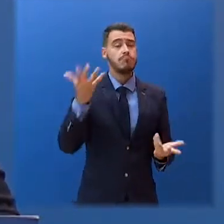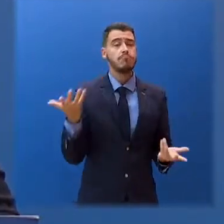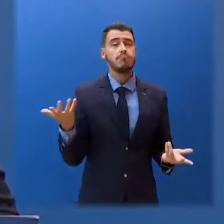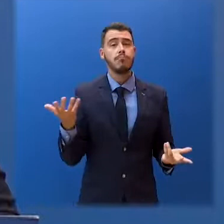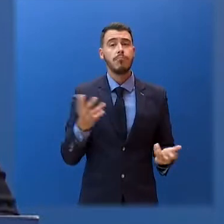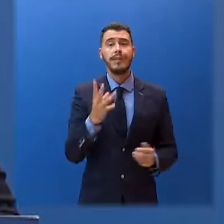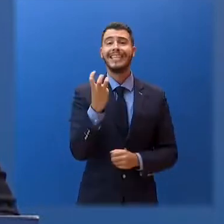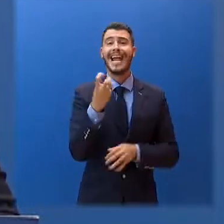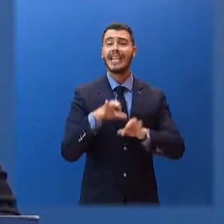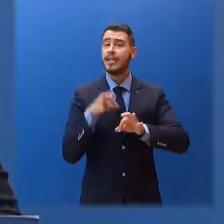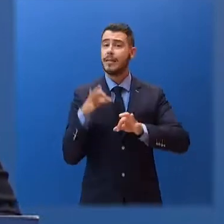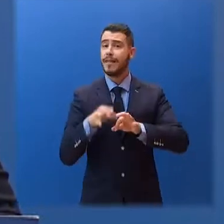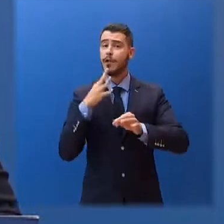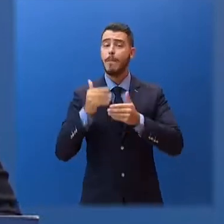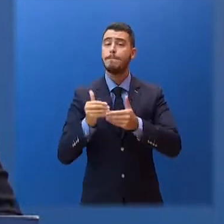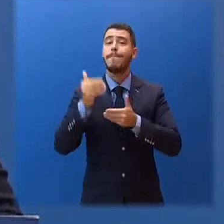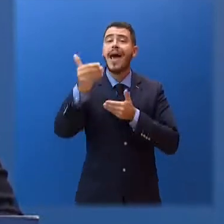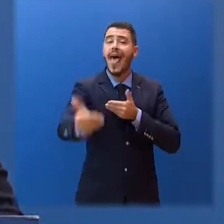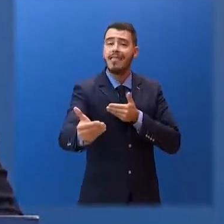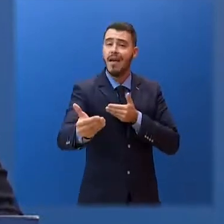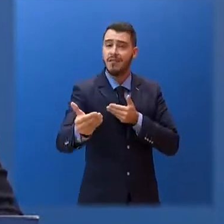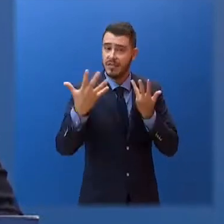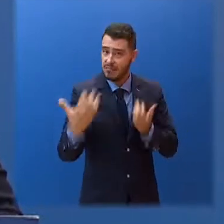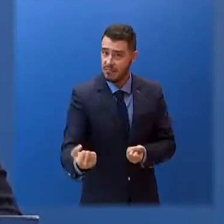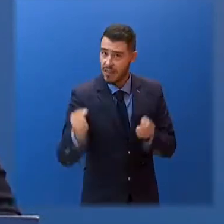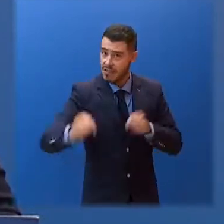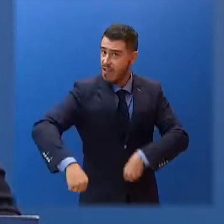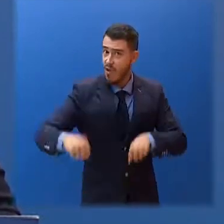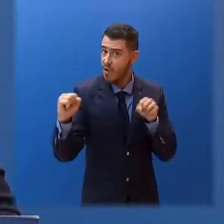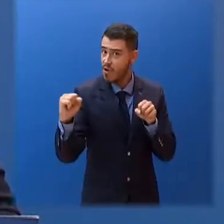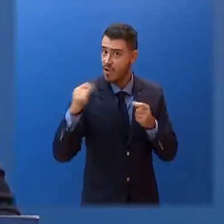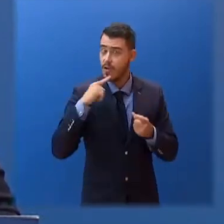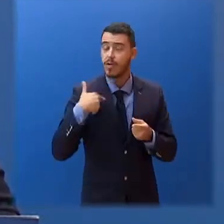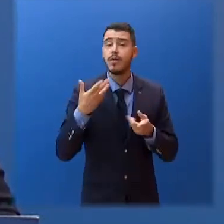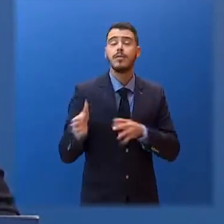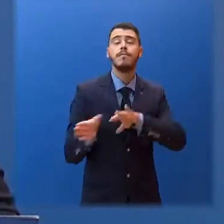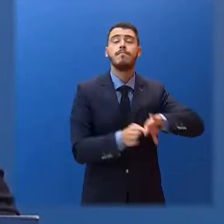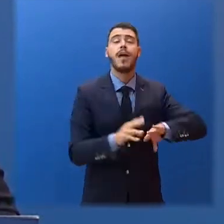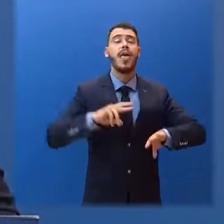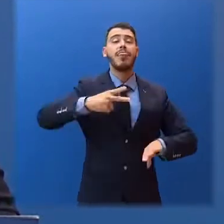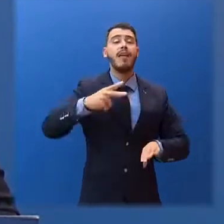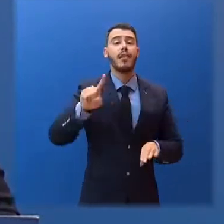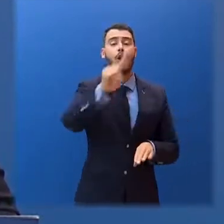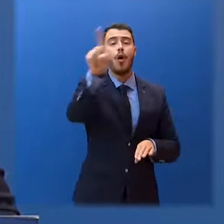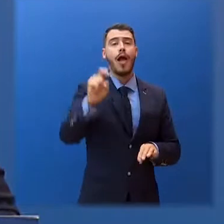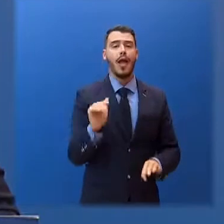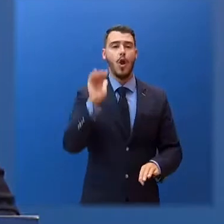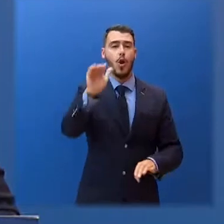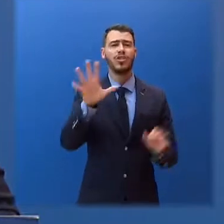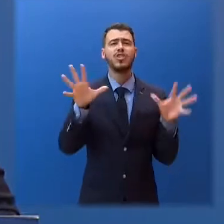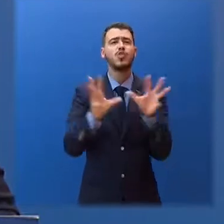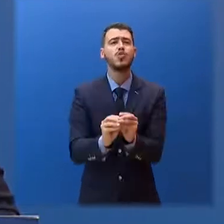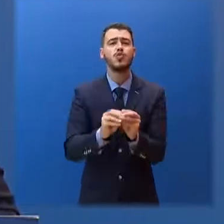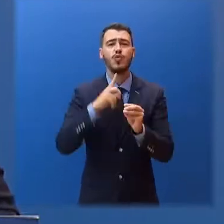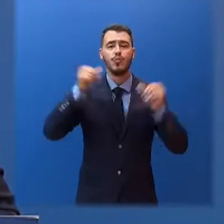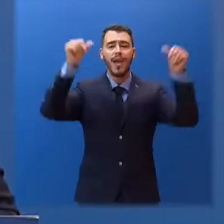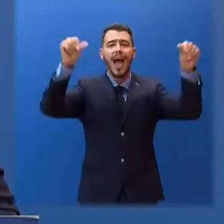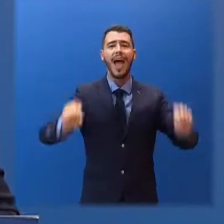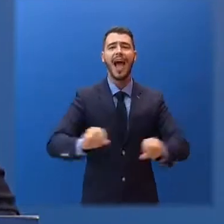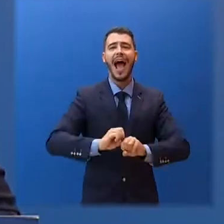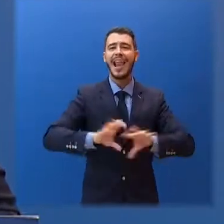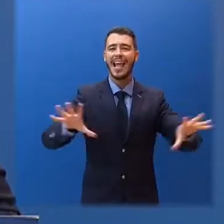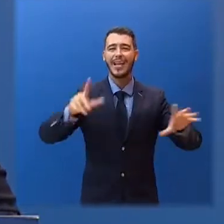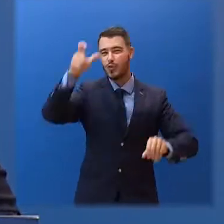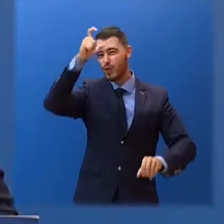30 Σεπτεμβρίου. Και η δεύτερη ερώτηση είναι τι θα κάνει η ελληνική κυβέρνηση αν βγει μια νέα ανάπτυξη από την πλευρά της Τουρκίας και είναι πολύ κοντά στο Καστελόριζο.